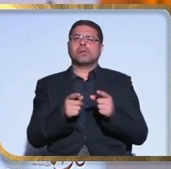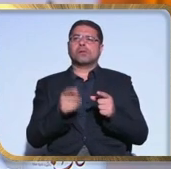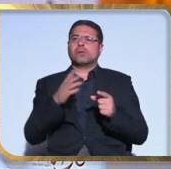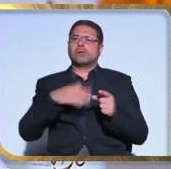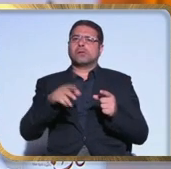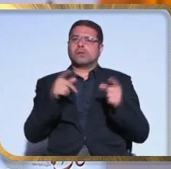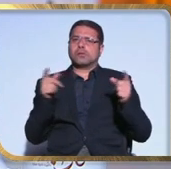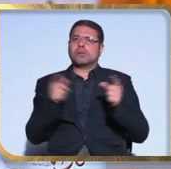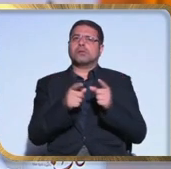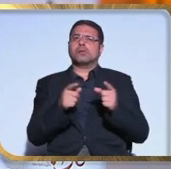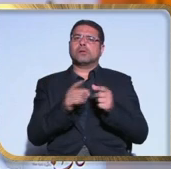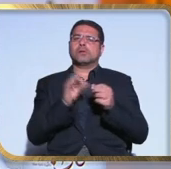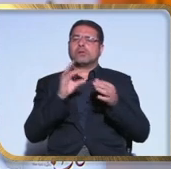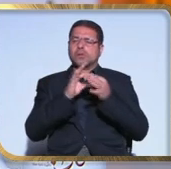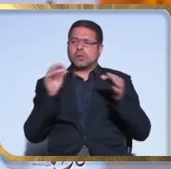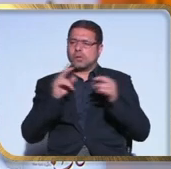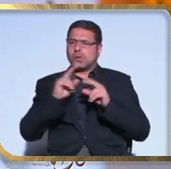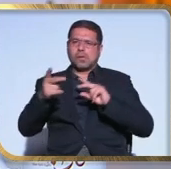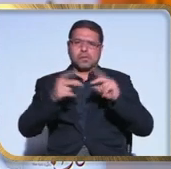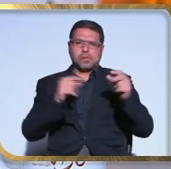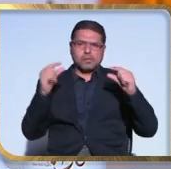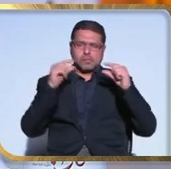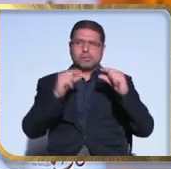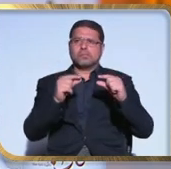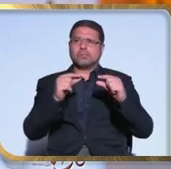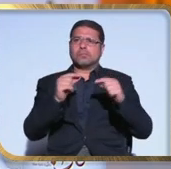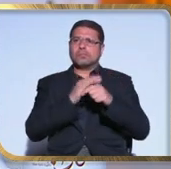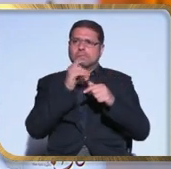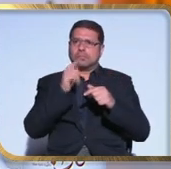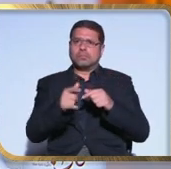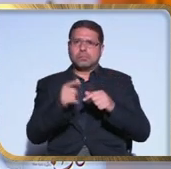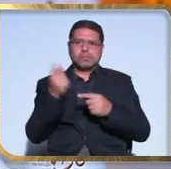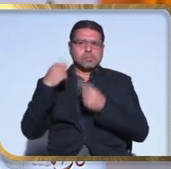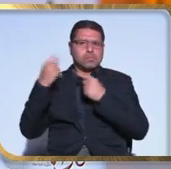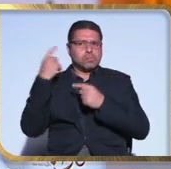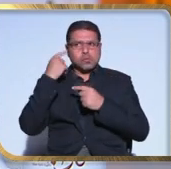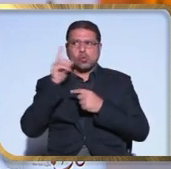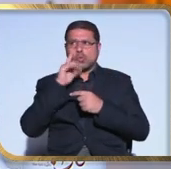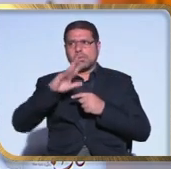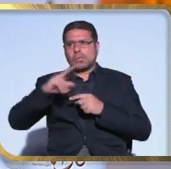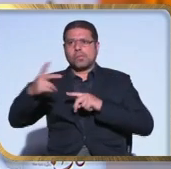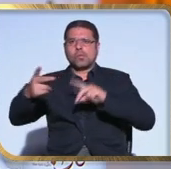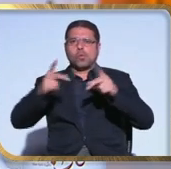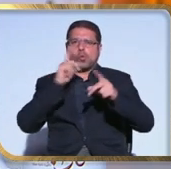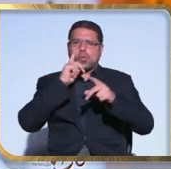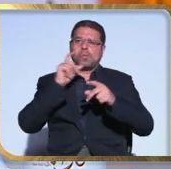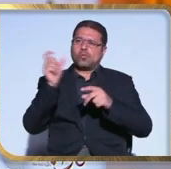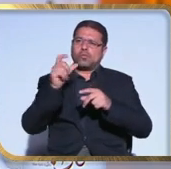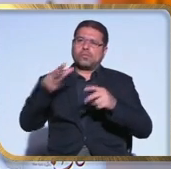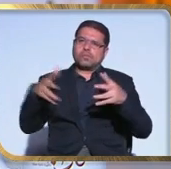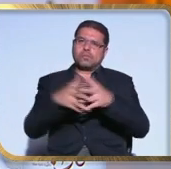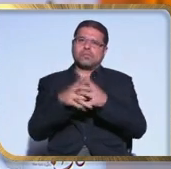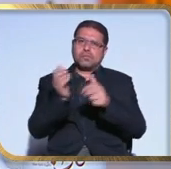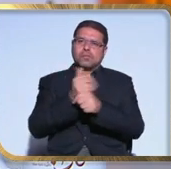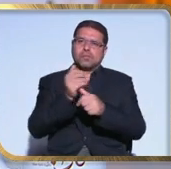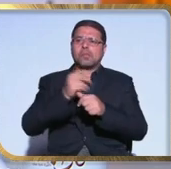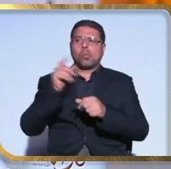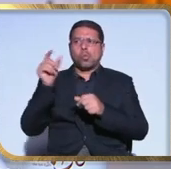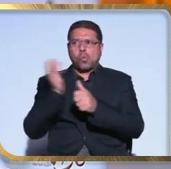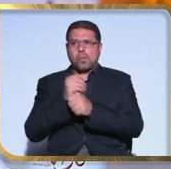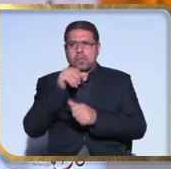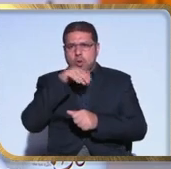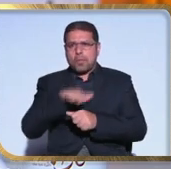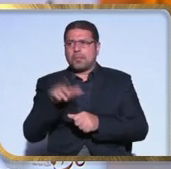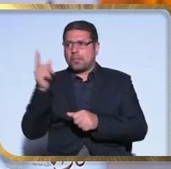واحده منهم بتخص بروايه بعض الاحاديث التي لم ترويها بقيه امهات المؤمنين فبالتالي كل زوجه من